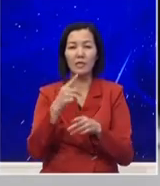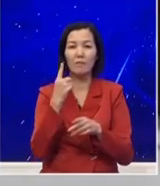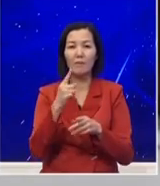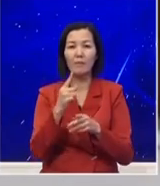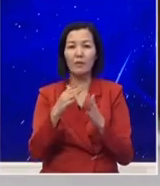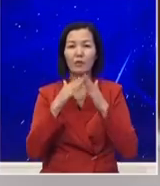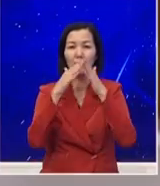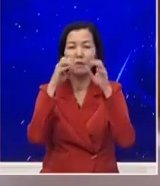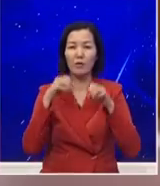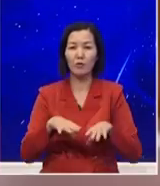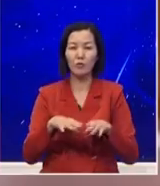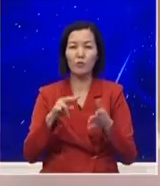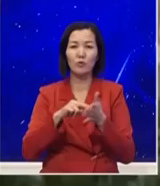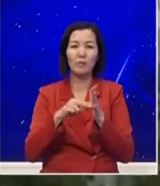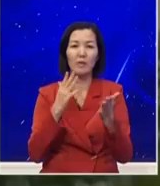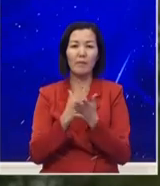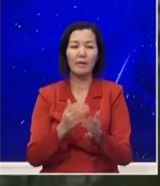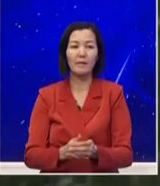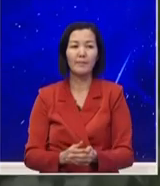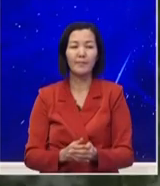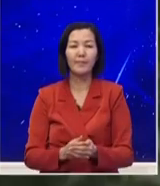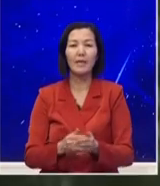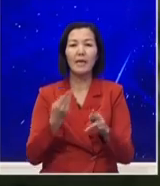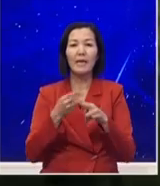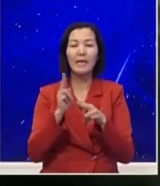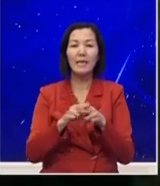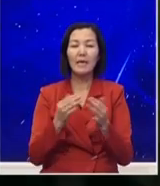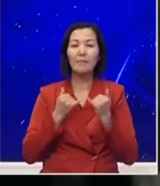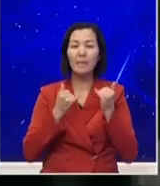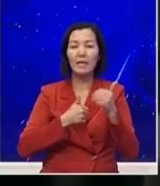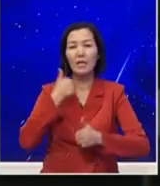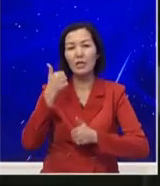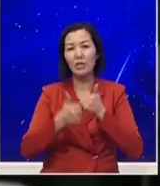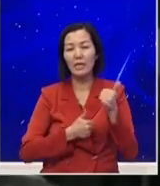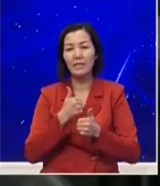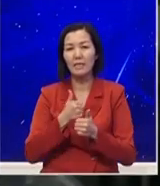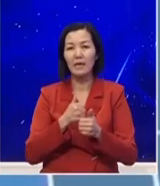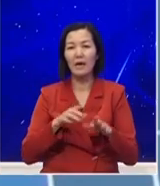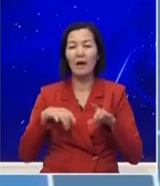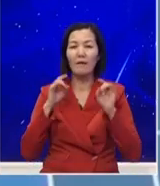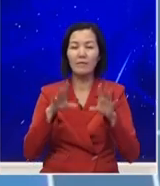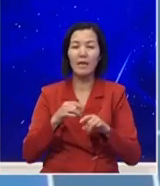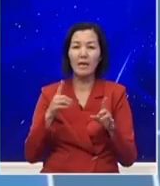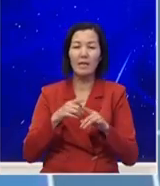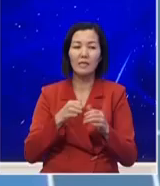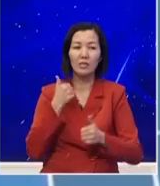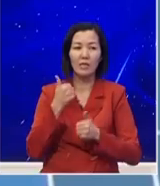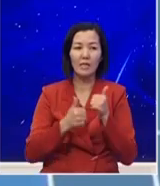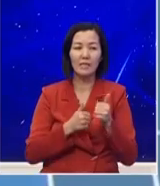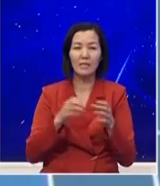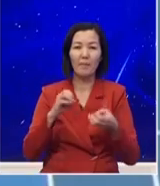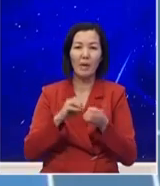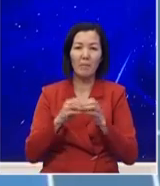зымыран ұшыру жоспарланған. Теннистен әлемдегі ең беделді жарыстардың бірі Австралия ашық біріншілігі төңірегінде дау